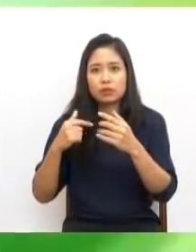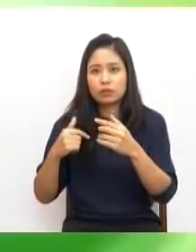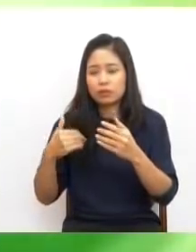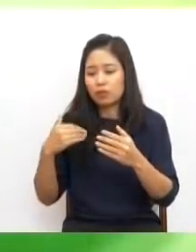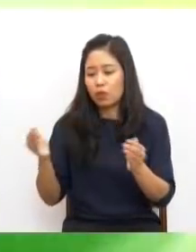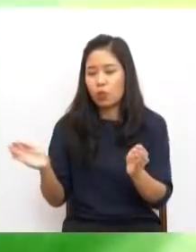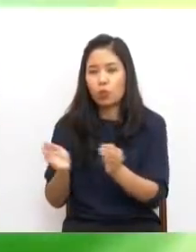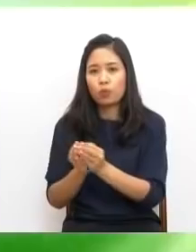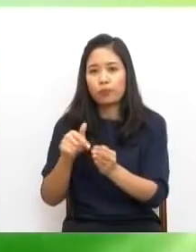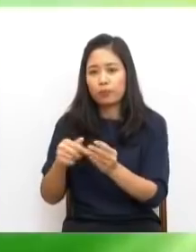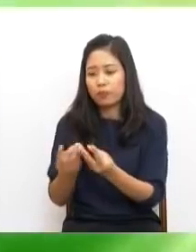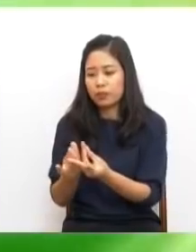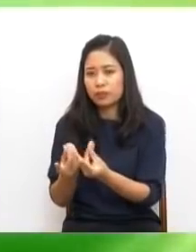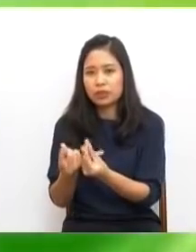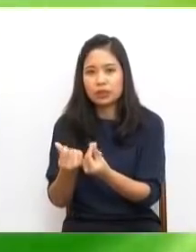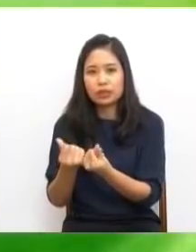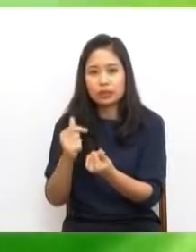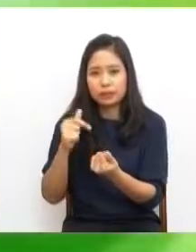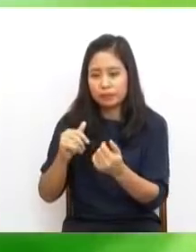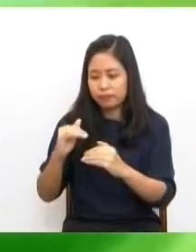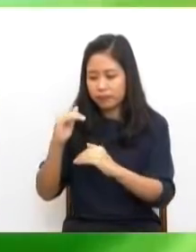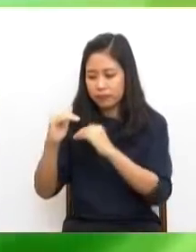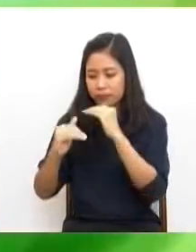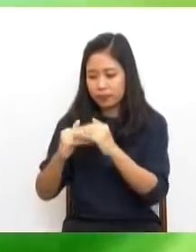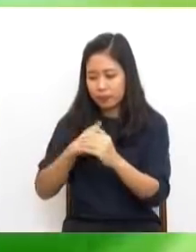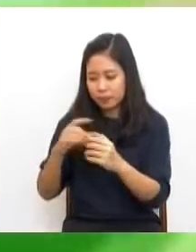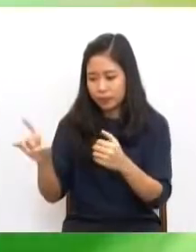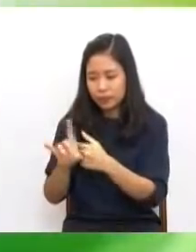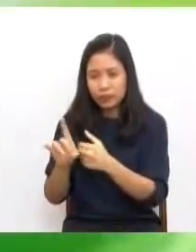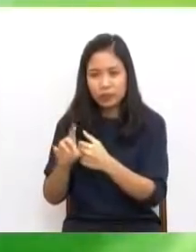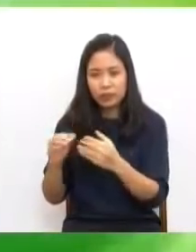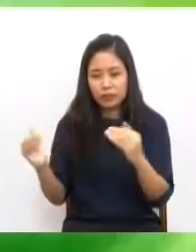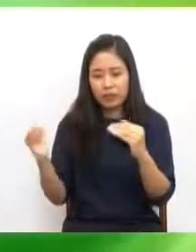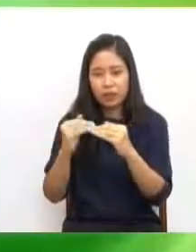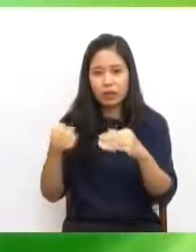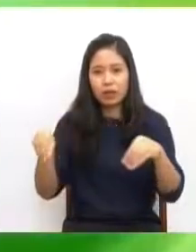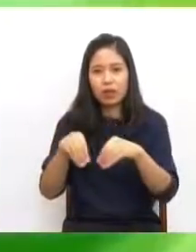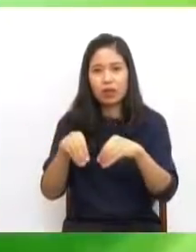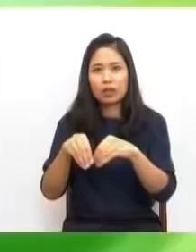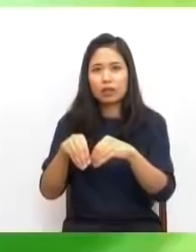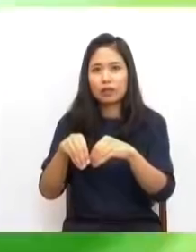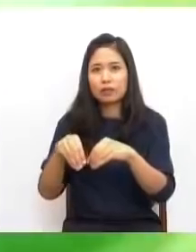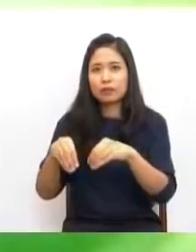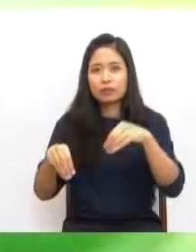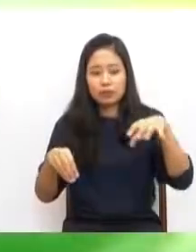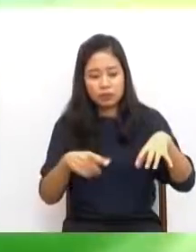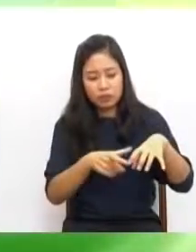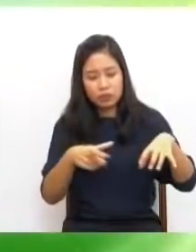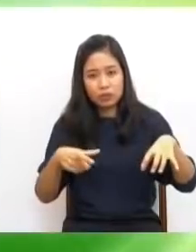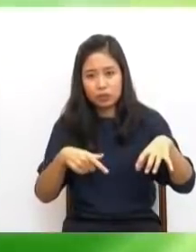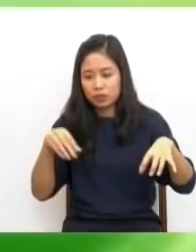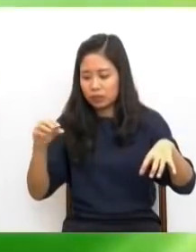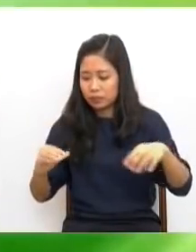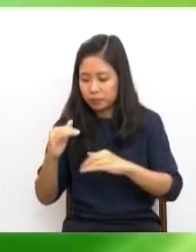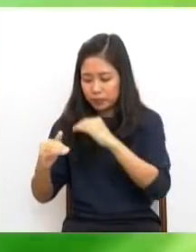ในพื้นที่ภูมิภาคซึ่งตรงนี้เองก็เป็นสิ่งที่ท้าทาย นะครับในการดำเนินการของท่านผู้อำนวยการสำนักง